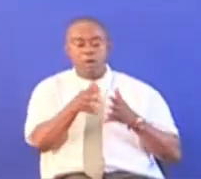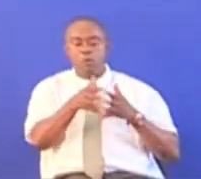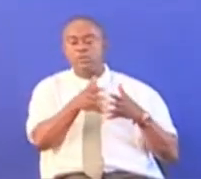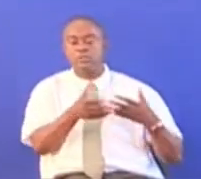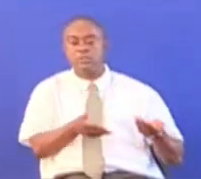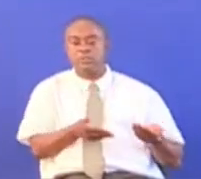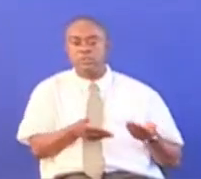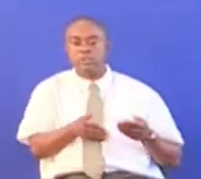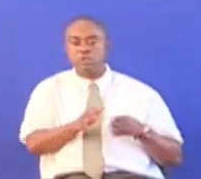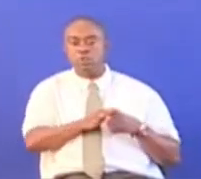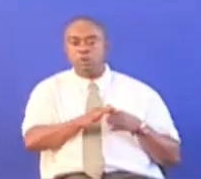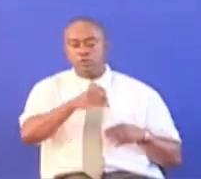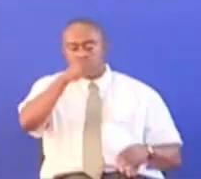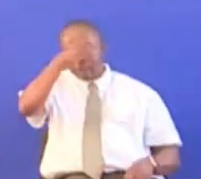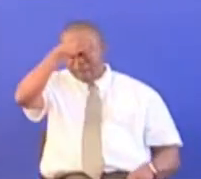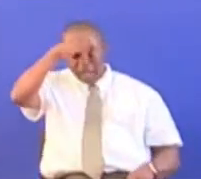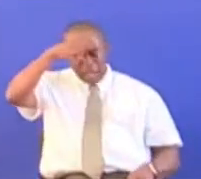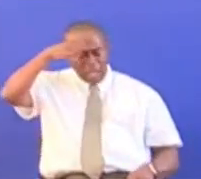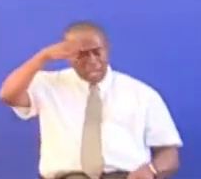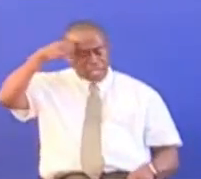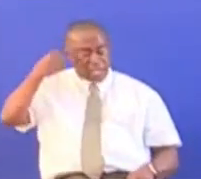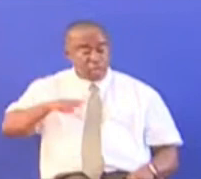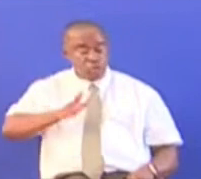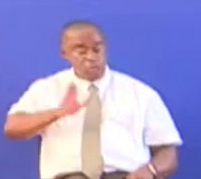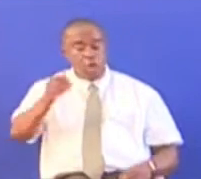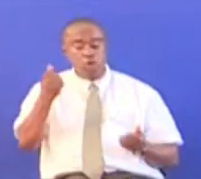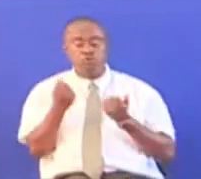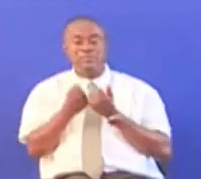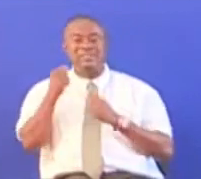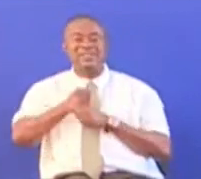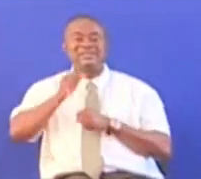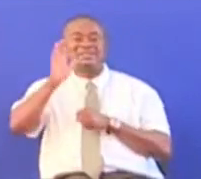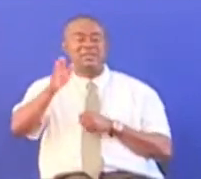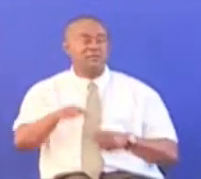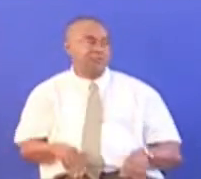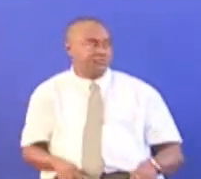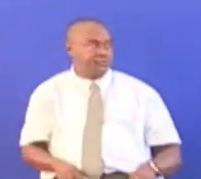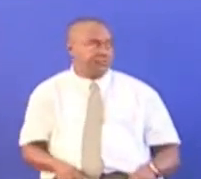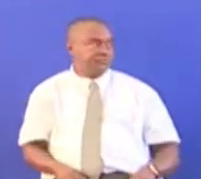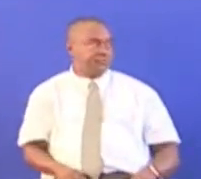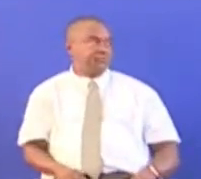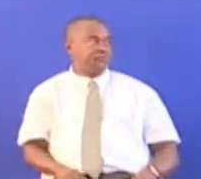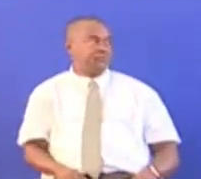wametoa machozi, jasho na damu katika kuzitengeneza. Kwa hivyo